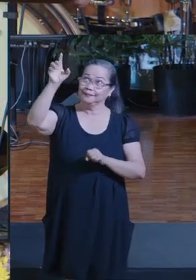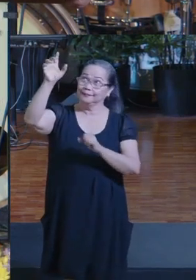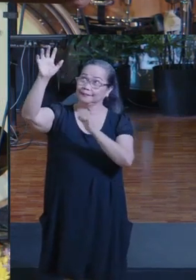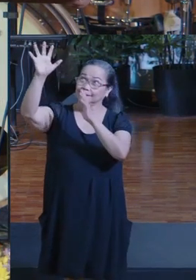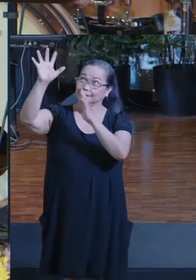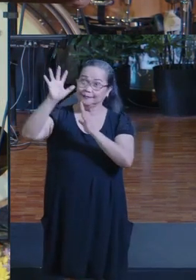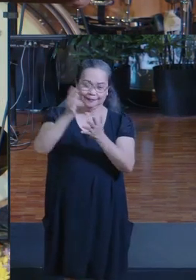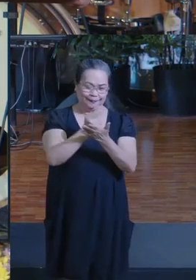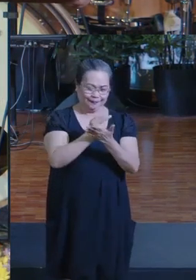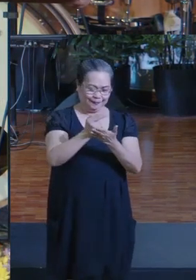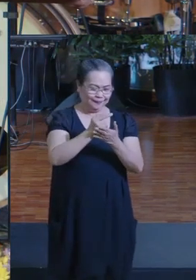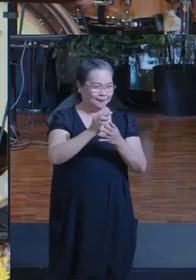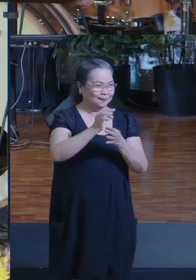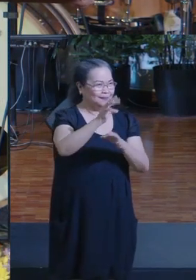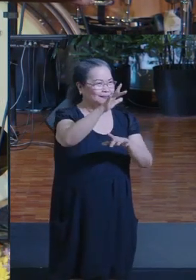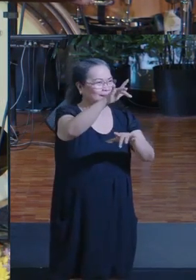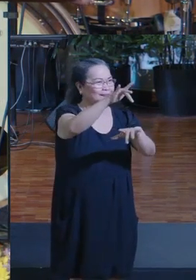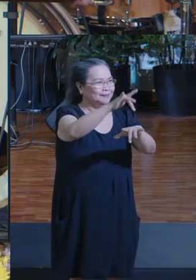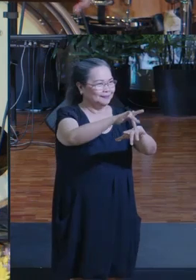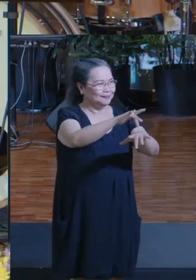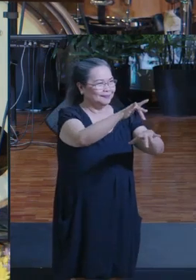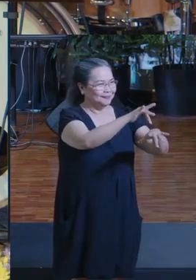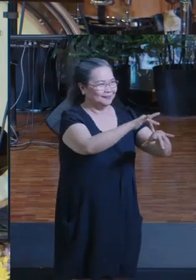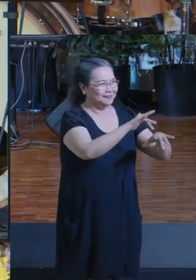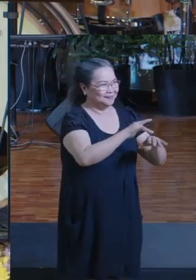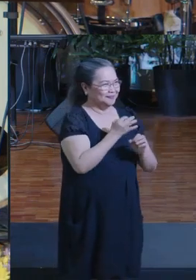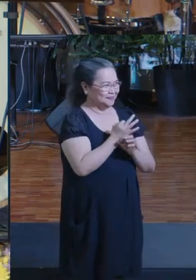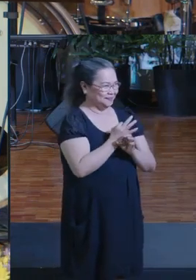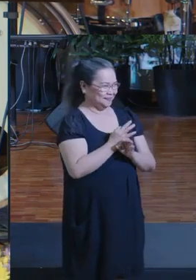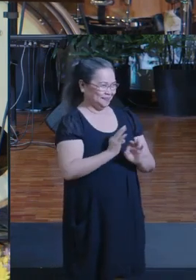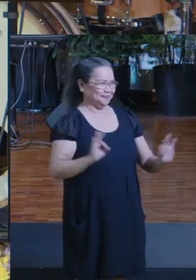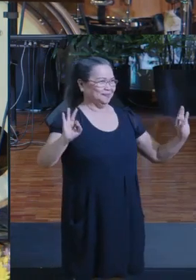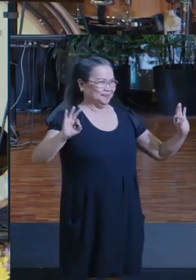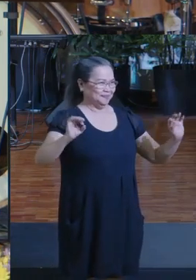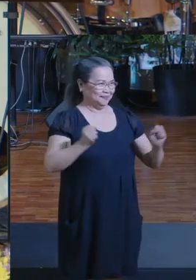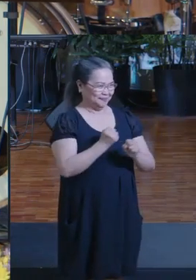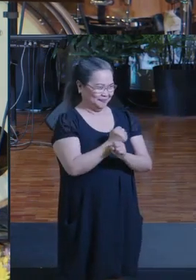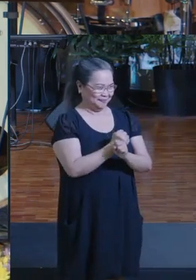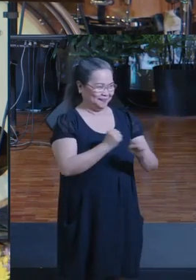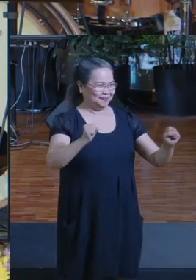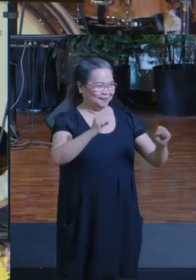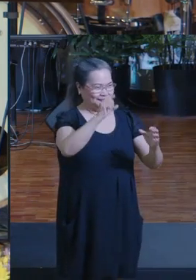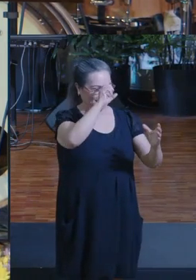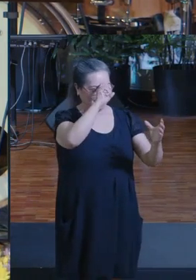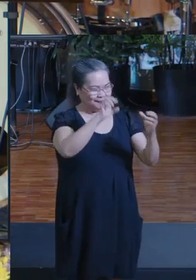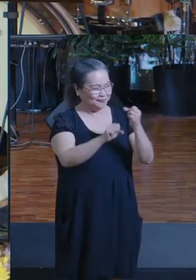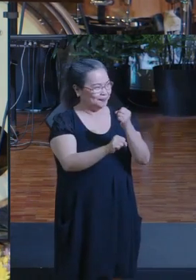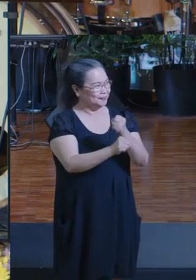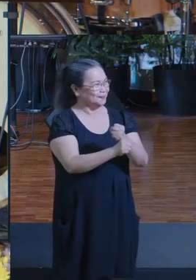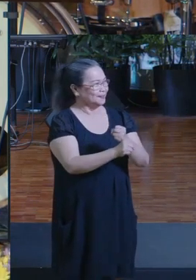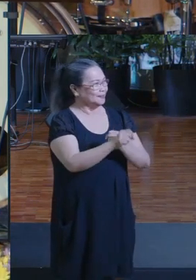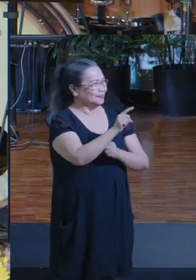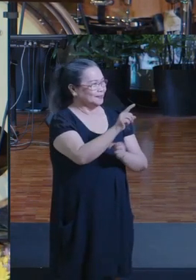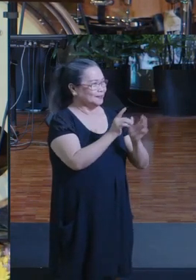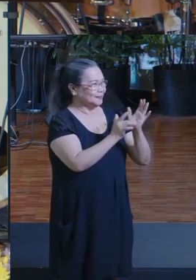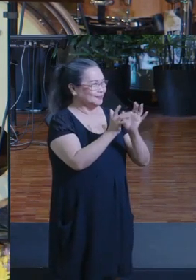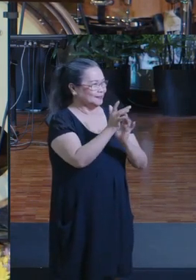yon, maraming naligtas sa pamamagitan ng pananampalataya kay Kristo